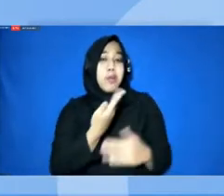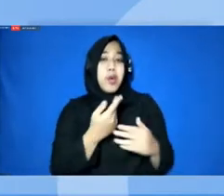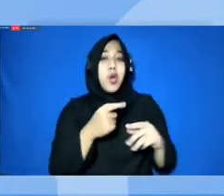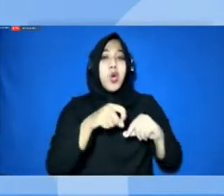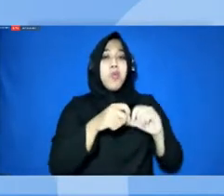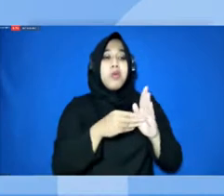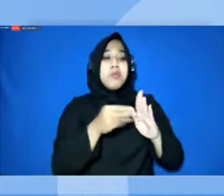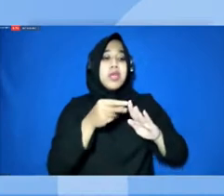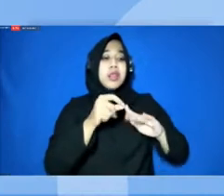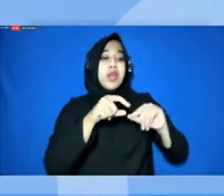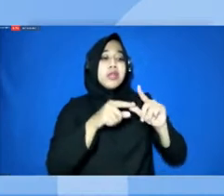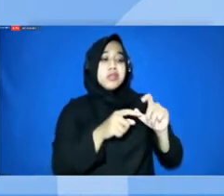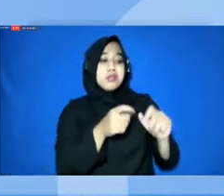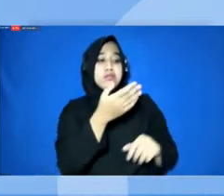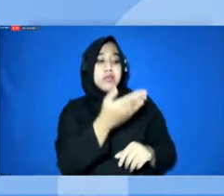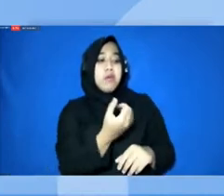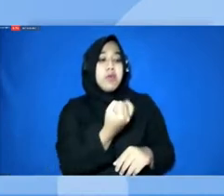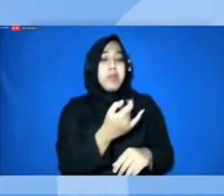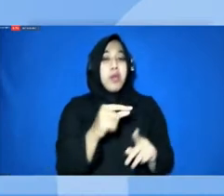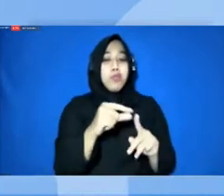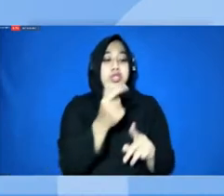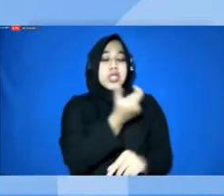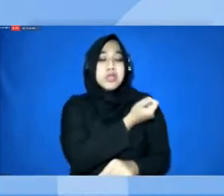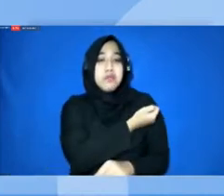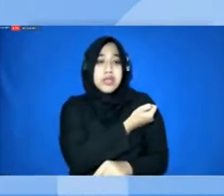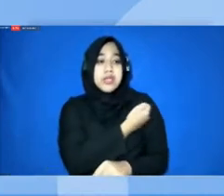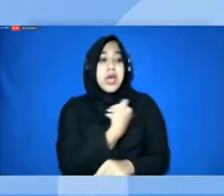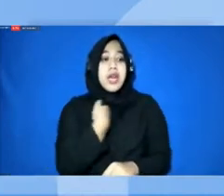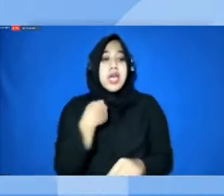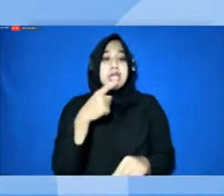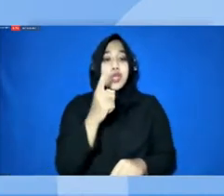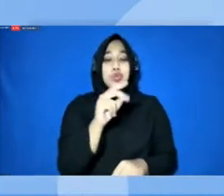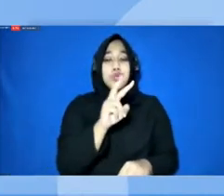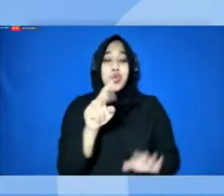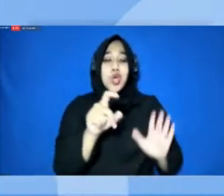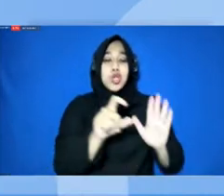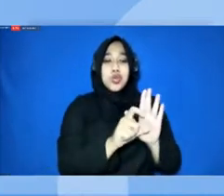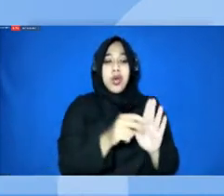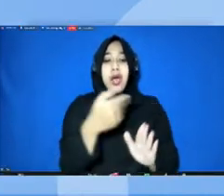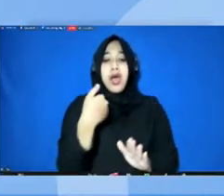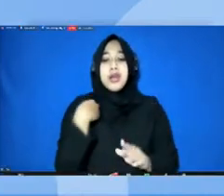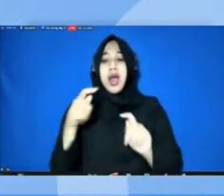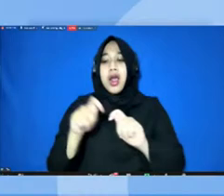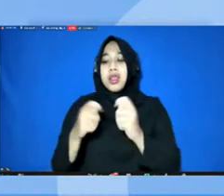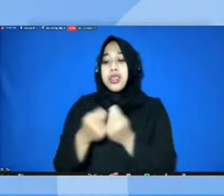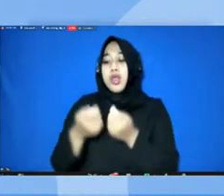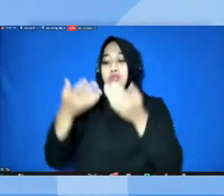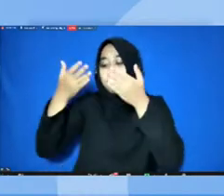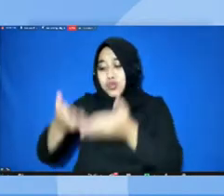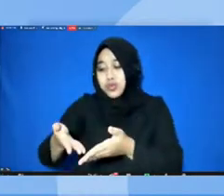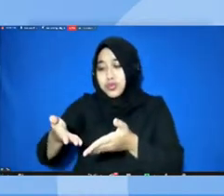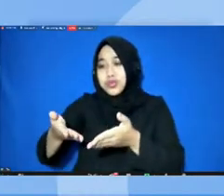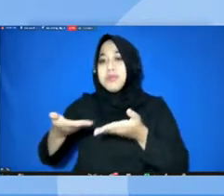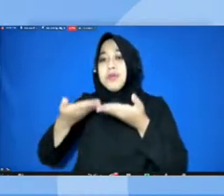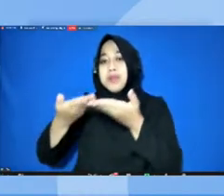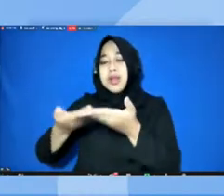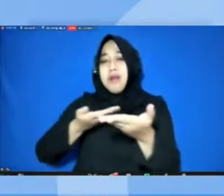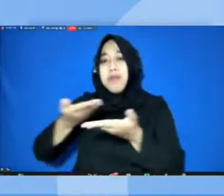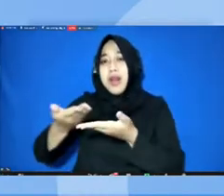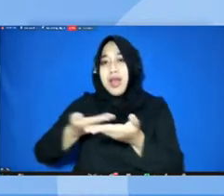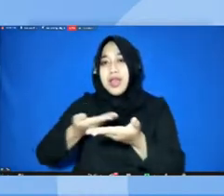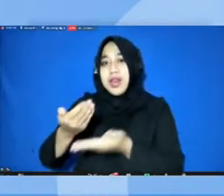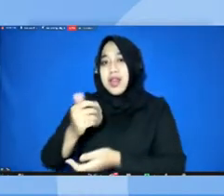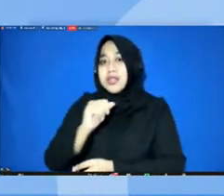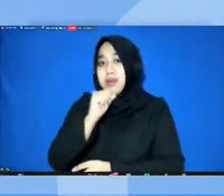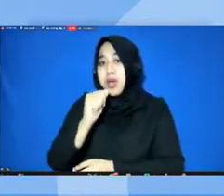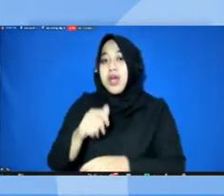Nah, itu kemudian beberapa puskesmas, ada satu dua contoh, kemudian mereka ada tim yang khusus memberikan layanan kepada pada